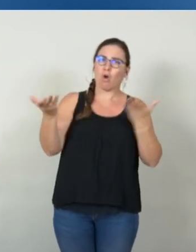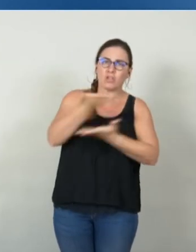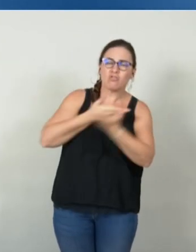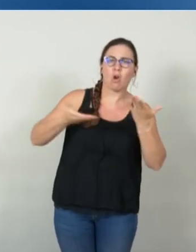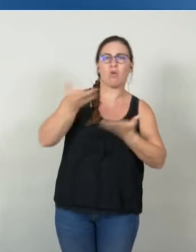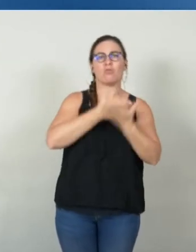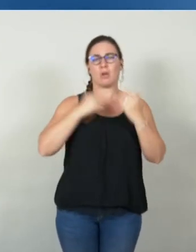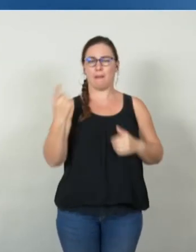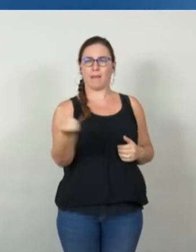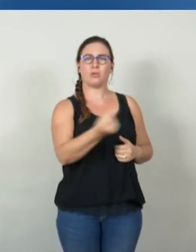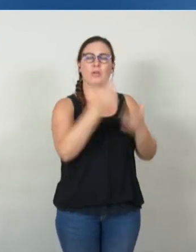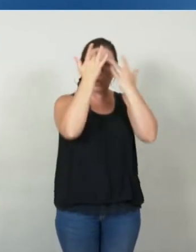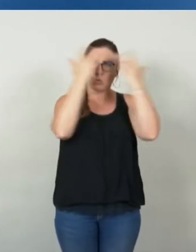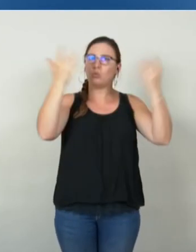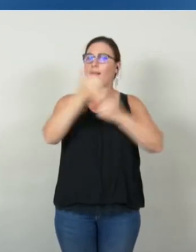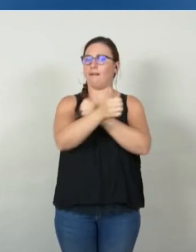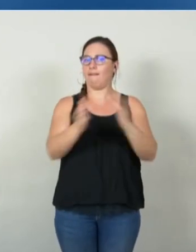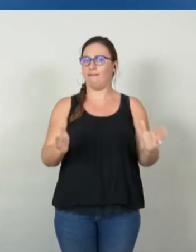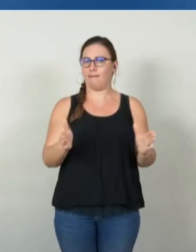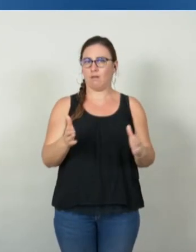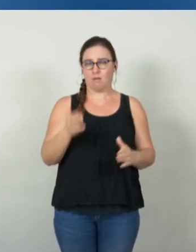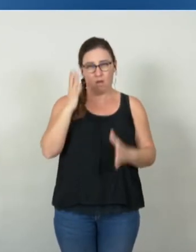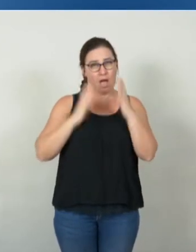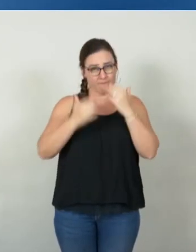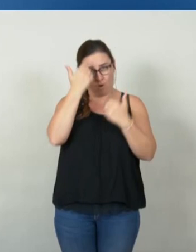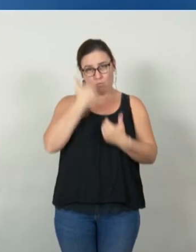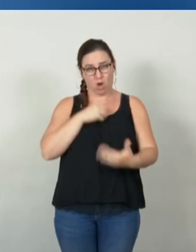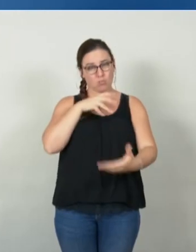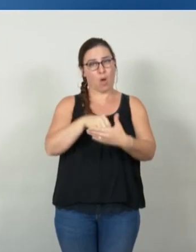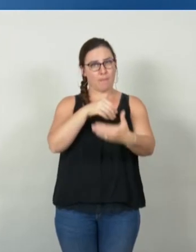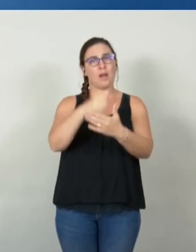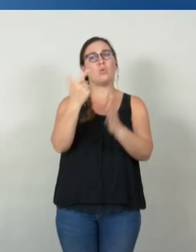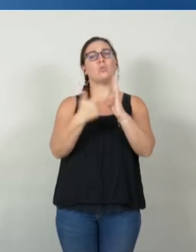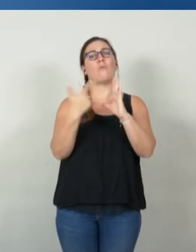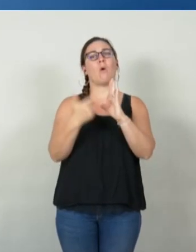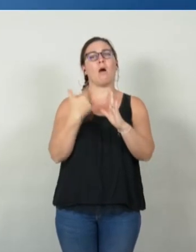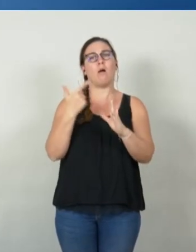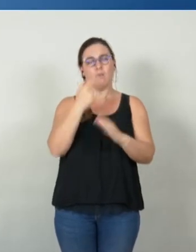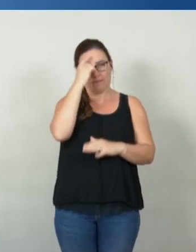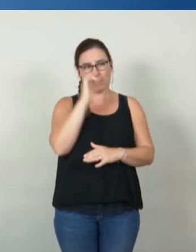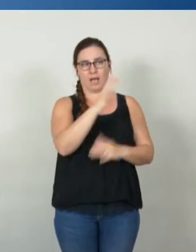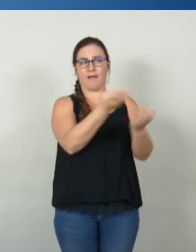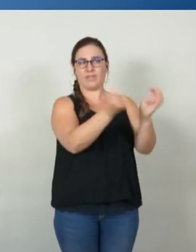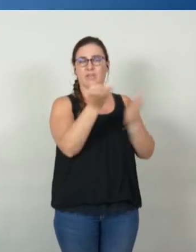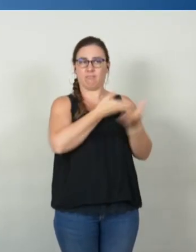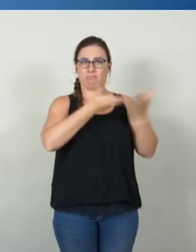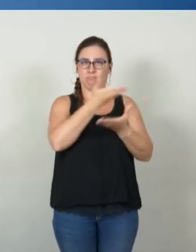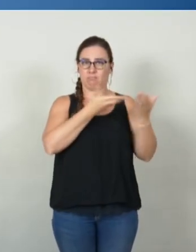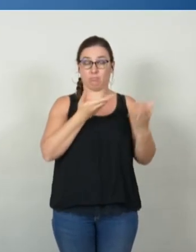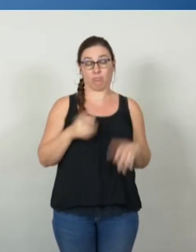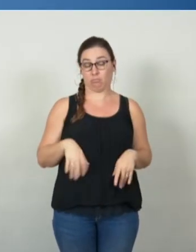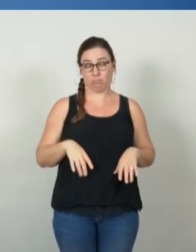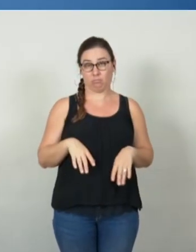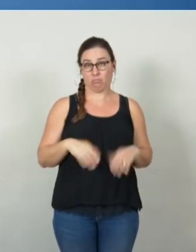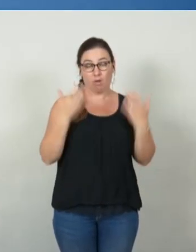des acteurs du milieu culturel moi j'avais participé à deux des temps d'échanges avec le comité d'avis et là ce qui est sûr c'est que je